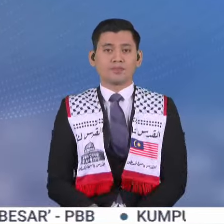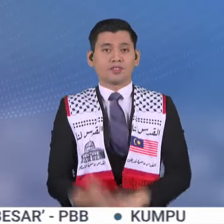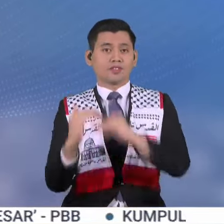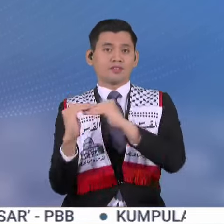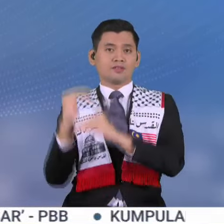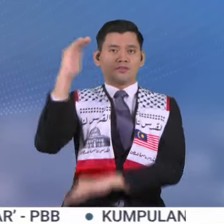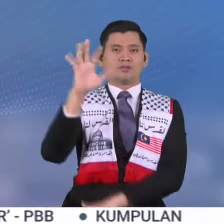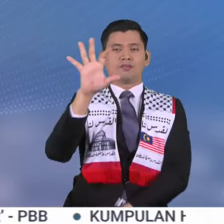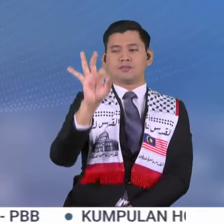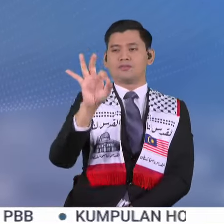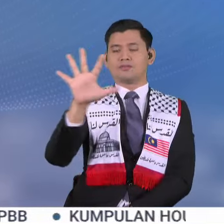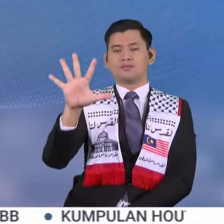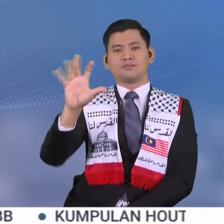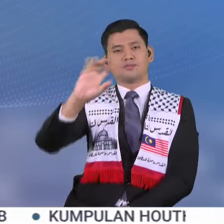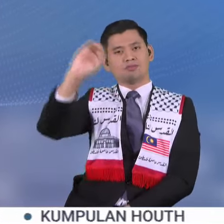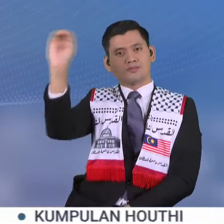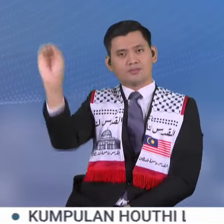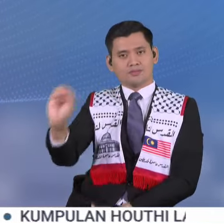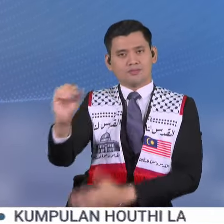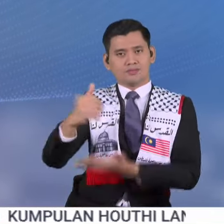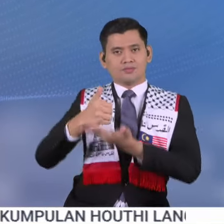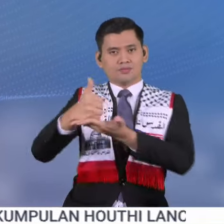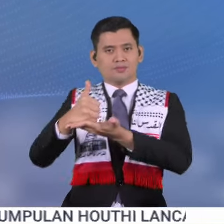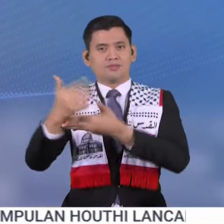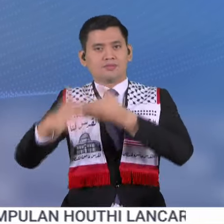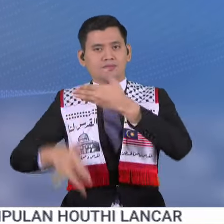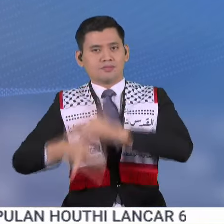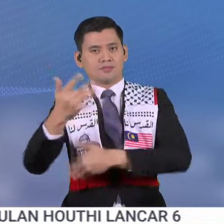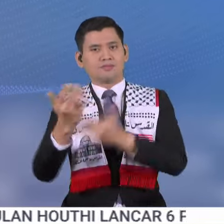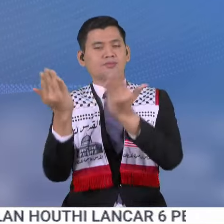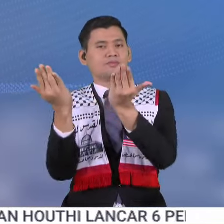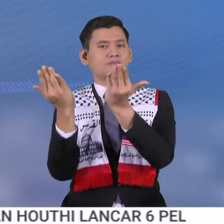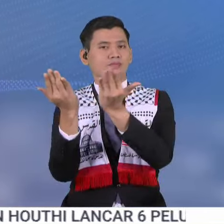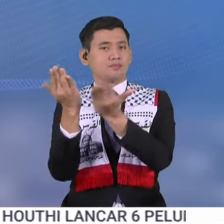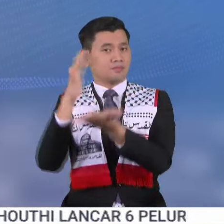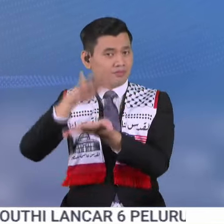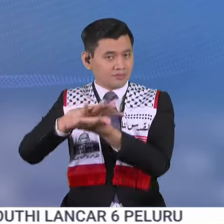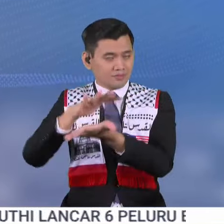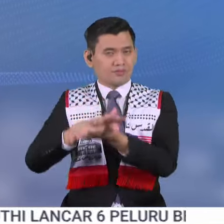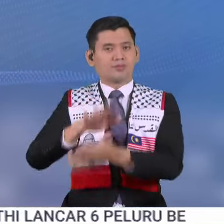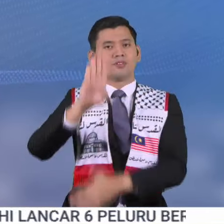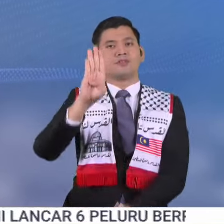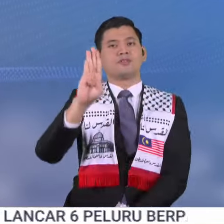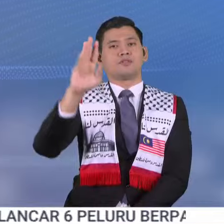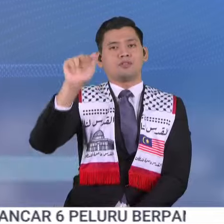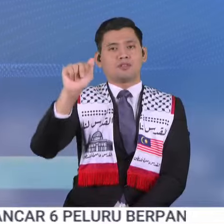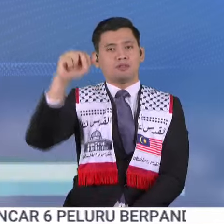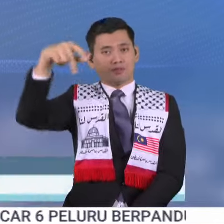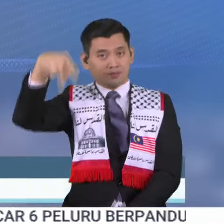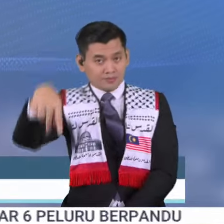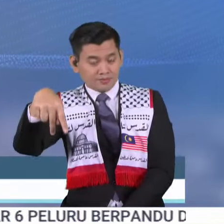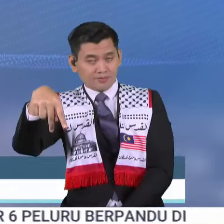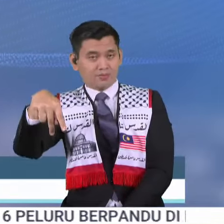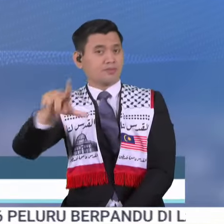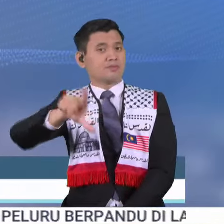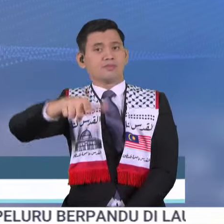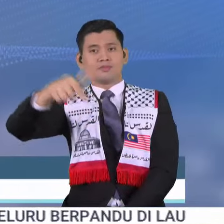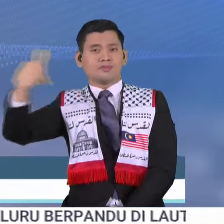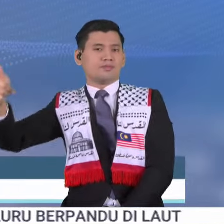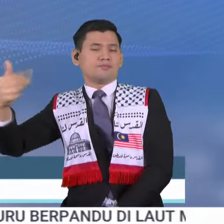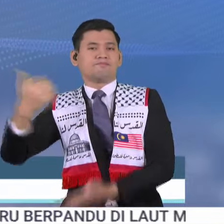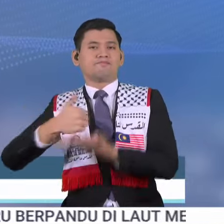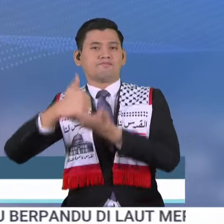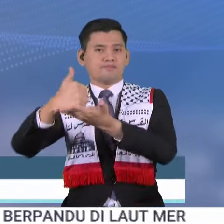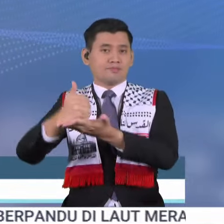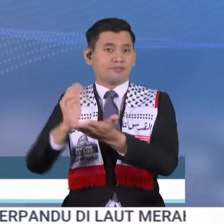lebih 95% bantuan awal persekolahan B selesai diagih Baki bantuan bakal disalur